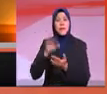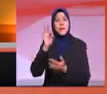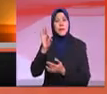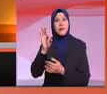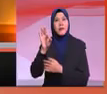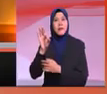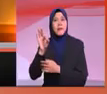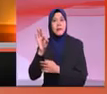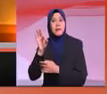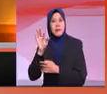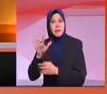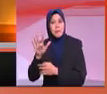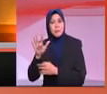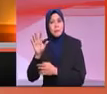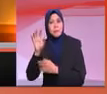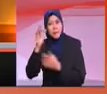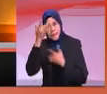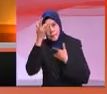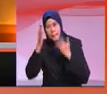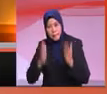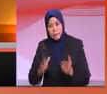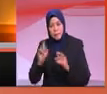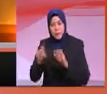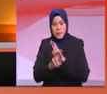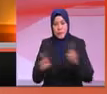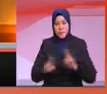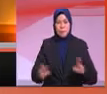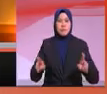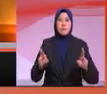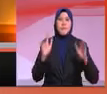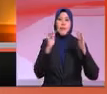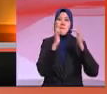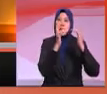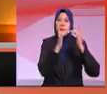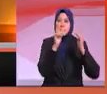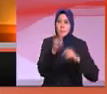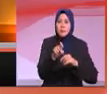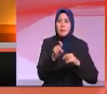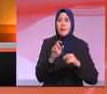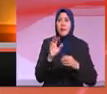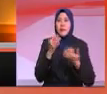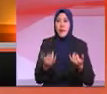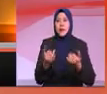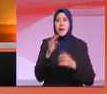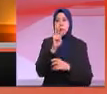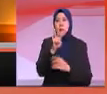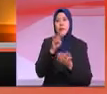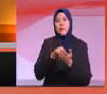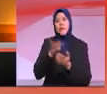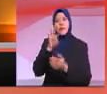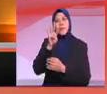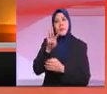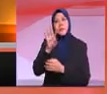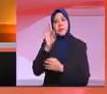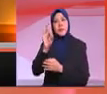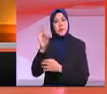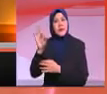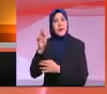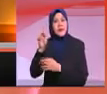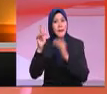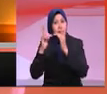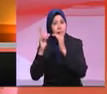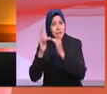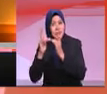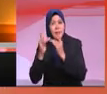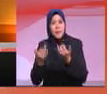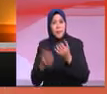8,957 pesakit. Jadi kita perlu bersedia dengan katil. Kalau lihat di sini ya, kita ada 4,599 katil.